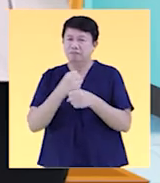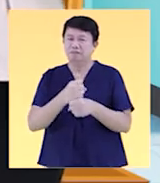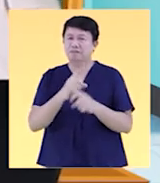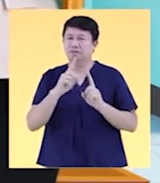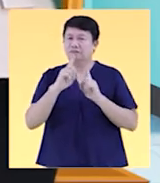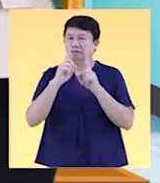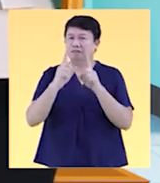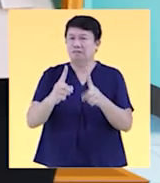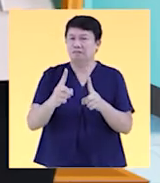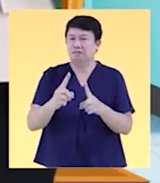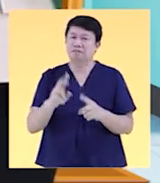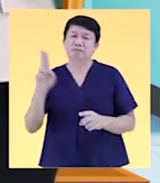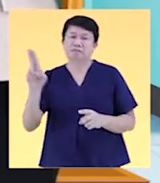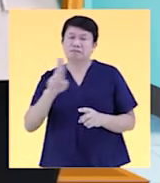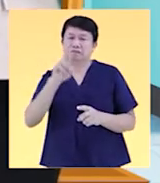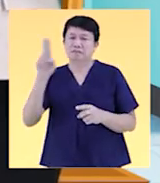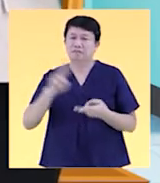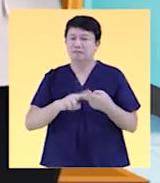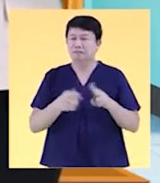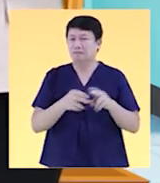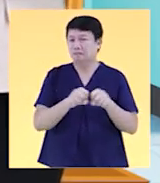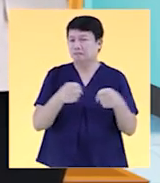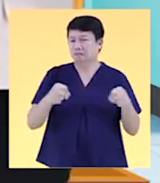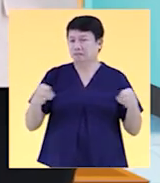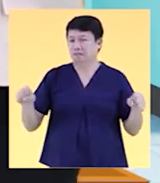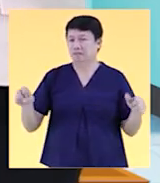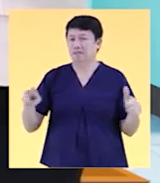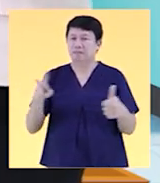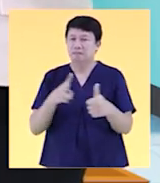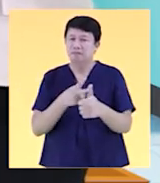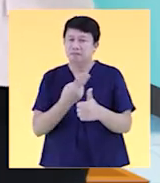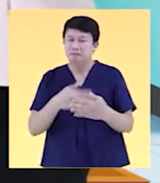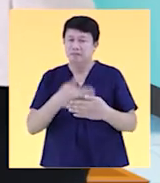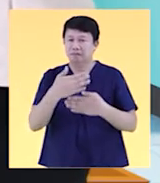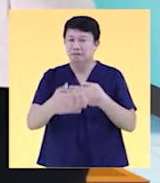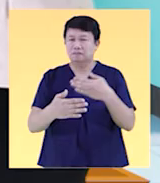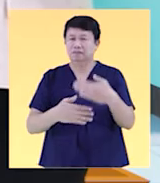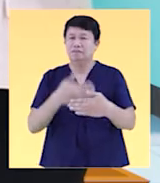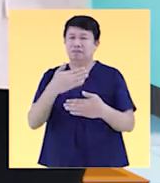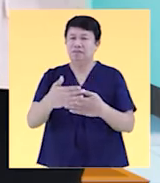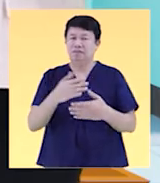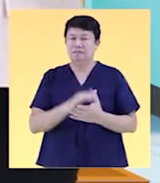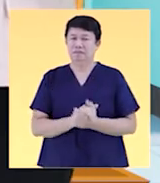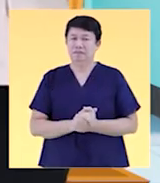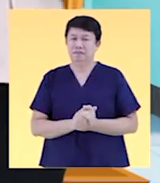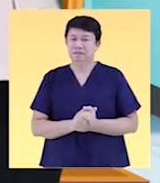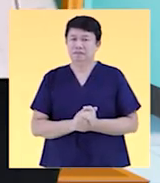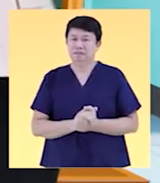ang number sentence na nabuo sa ikalawang hakbang.